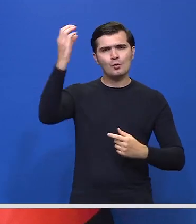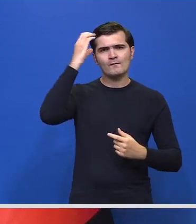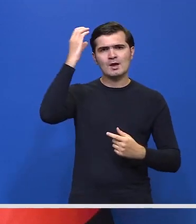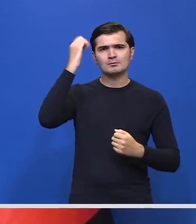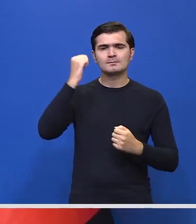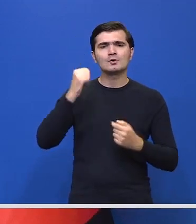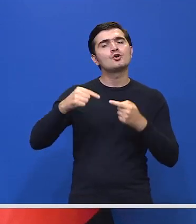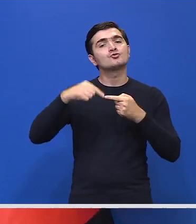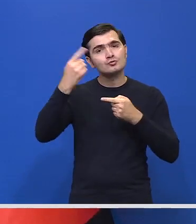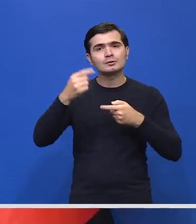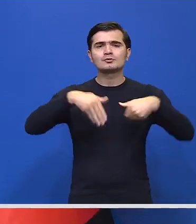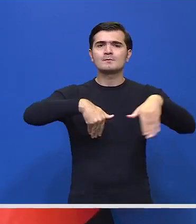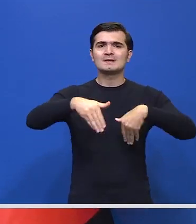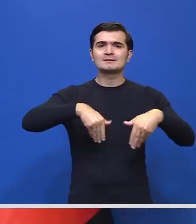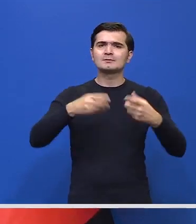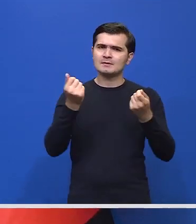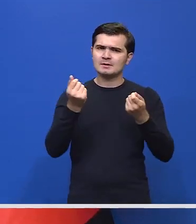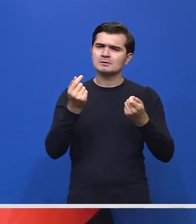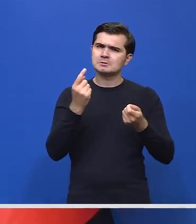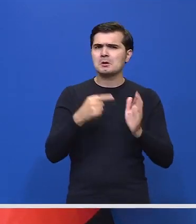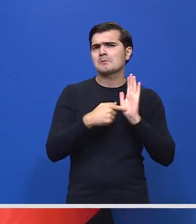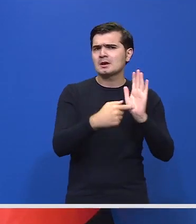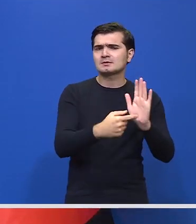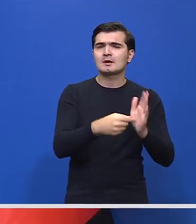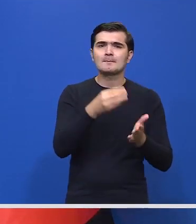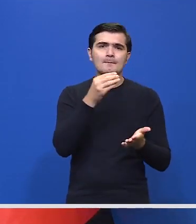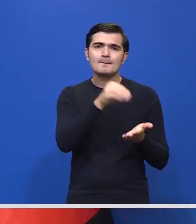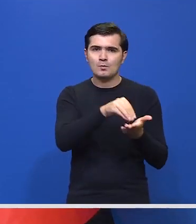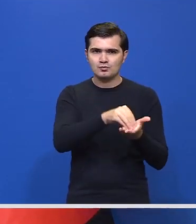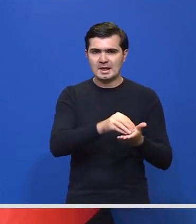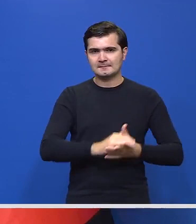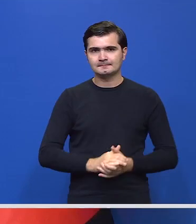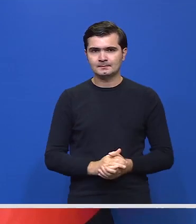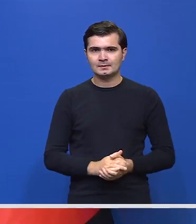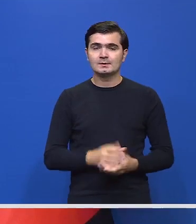ce Ministerul de Finanțe a prezentat propunerile. Ca atare,